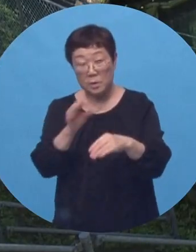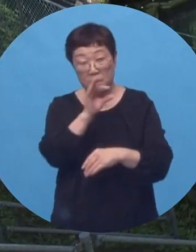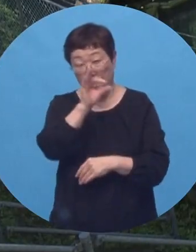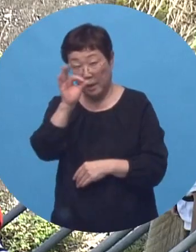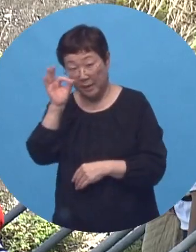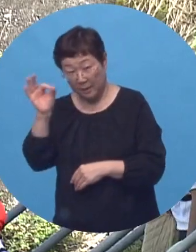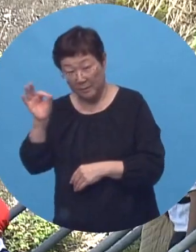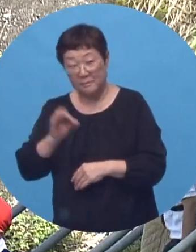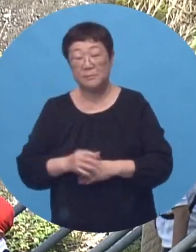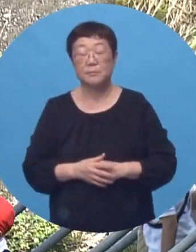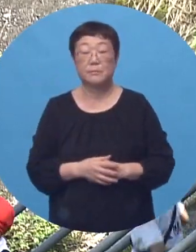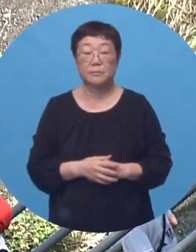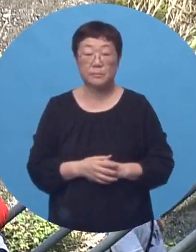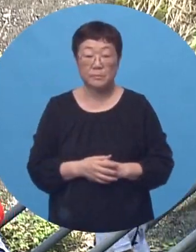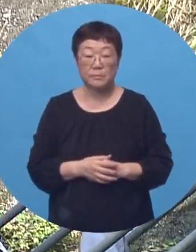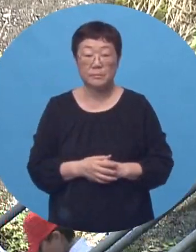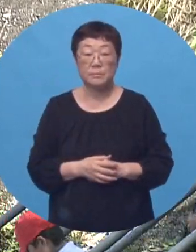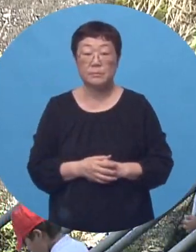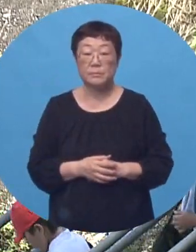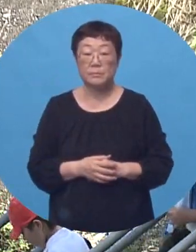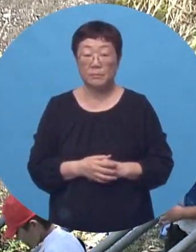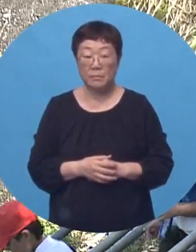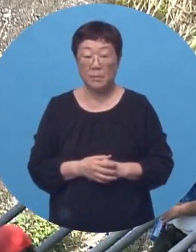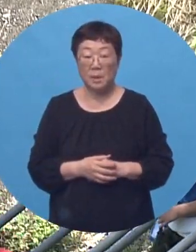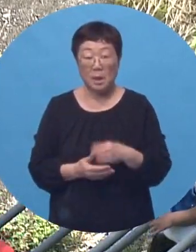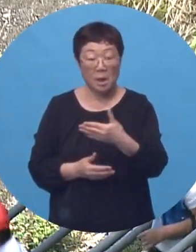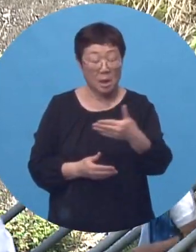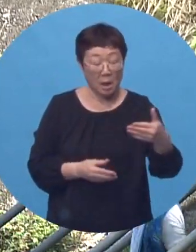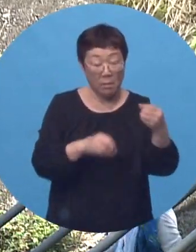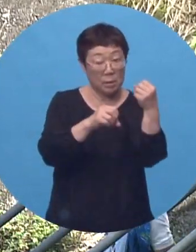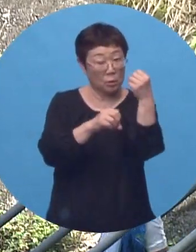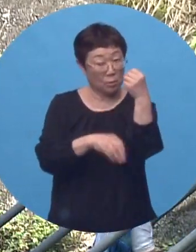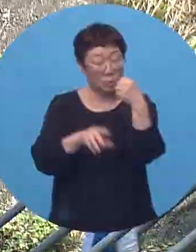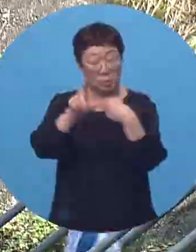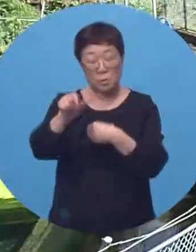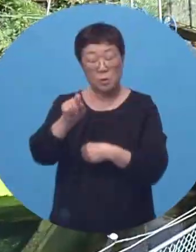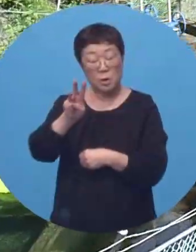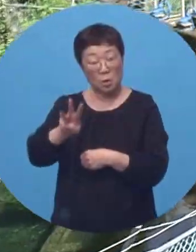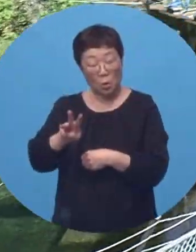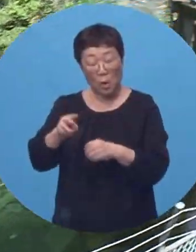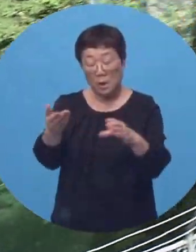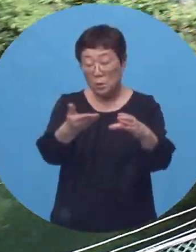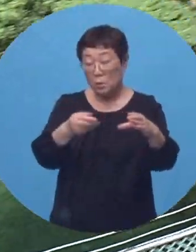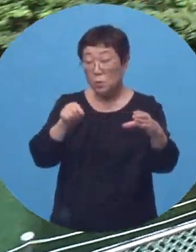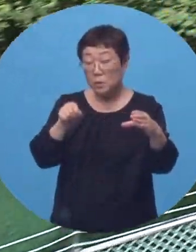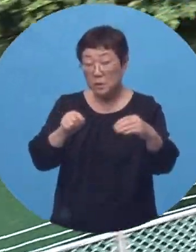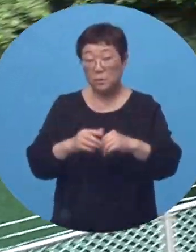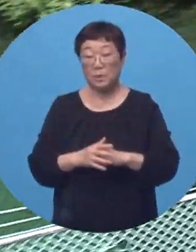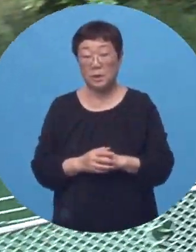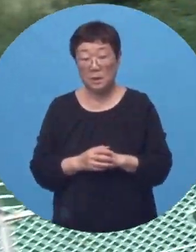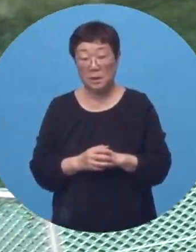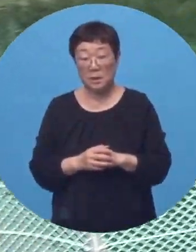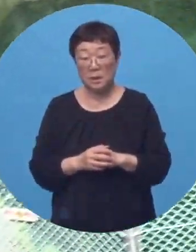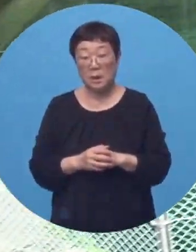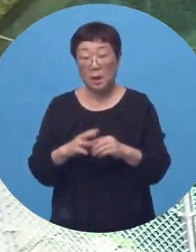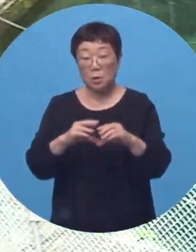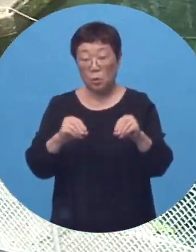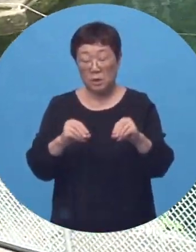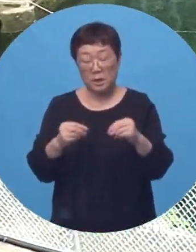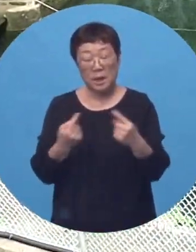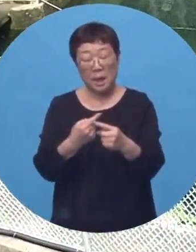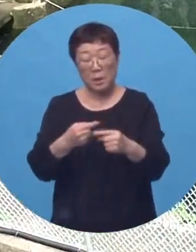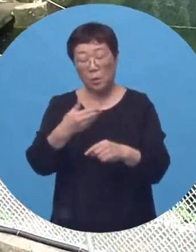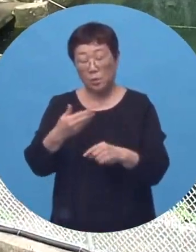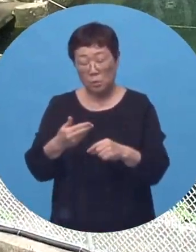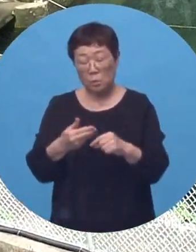学を行いました。用水の水源にあたる月の輪貯水池では、遺災土地改良区の